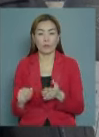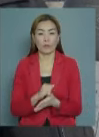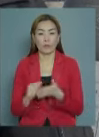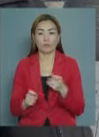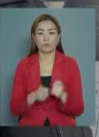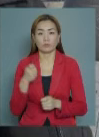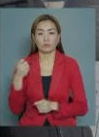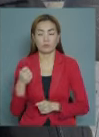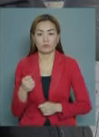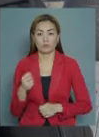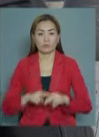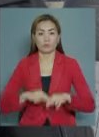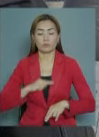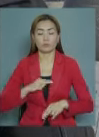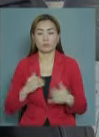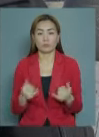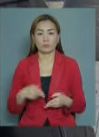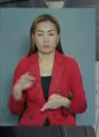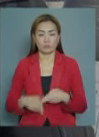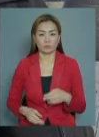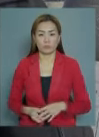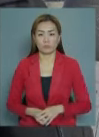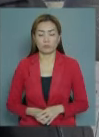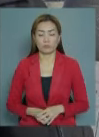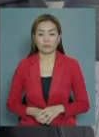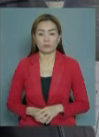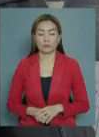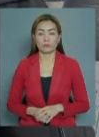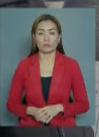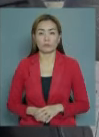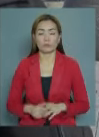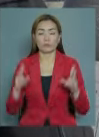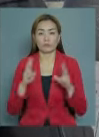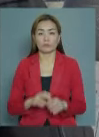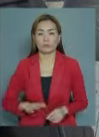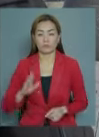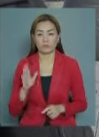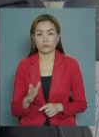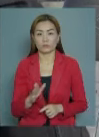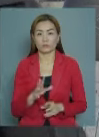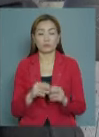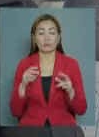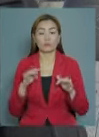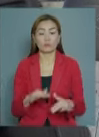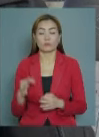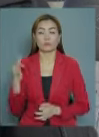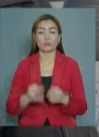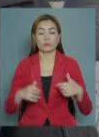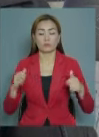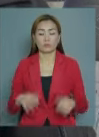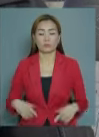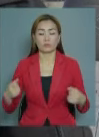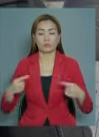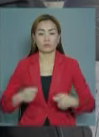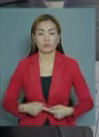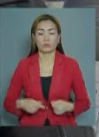құжаттар жолдануына байланысты құрылыс жұмыстары қазіргі уақытта аяқталып, мердігердің үстінен іс қаралуда. Енді ол іс бойынша соттың шешіміне